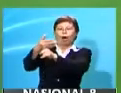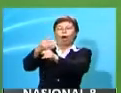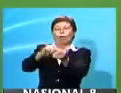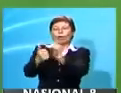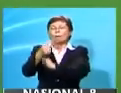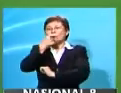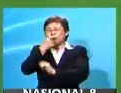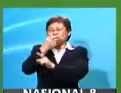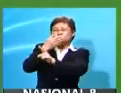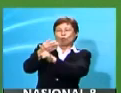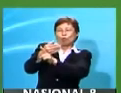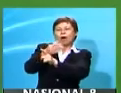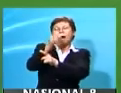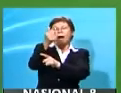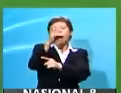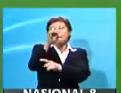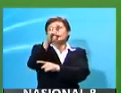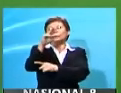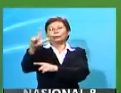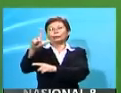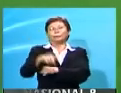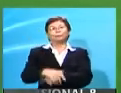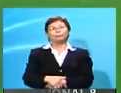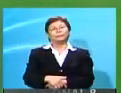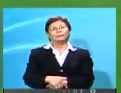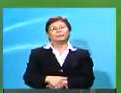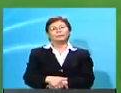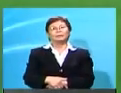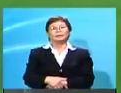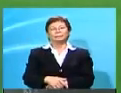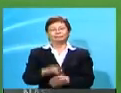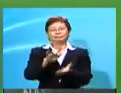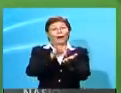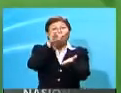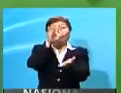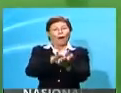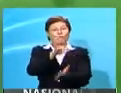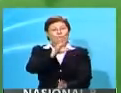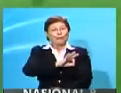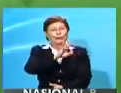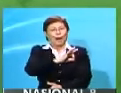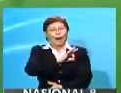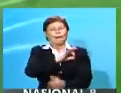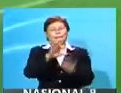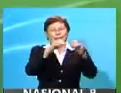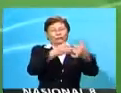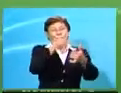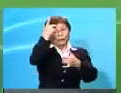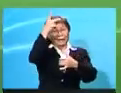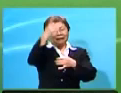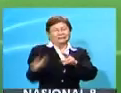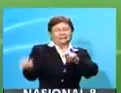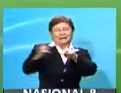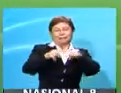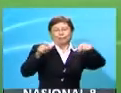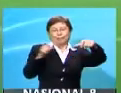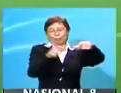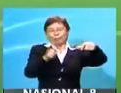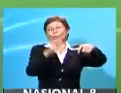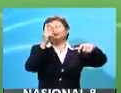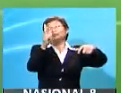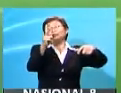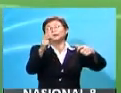pengadil Mohammad Amirul izwan yaakob kesempatan itu dimanfaatkan sepenuhnya oleh pasukan Kelantan yang menambah dua lagi